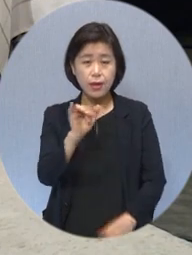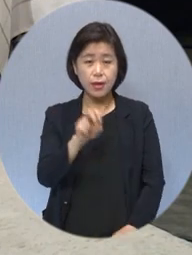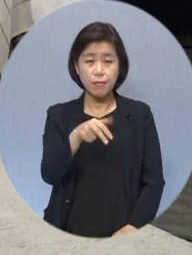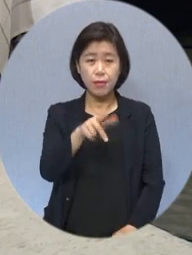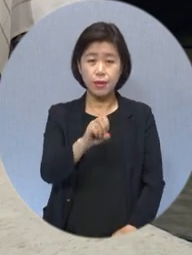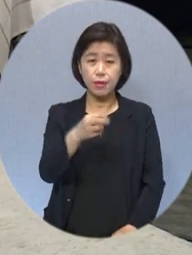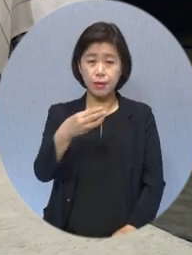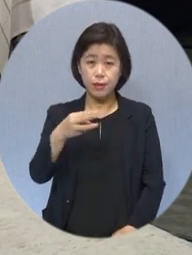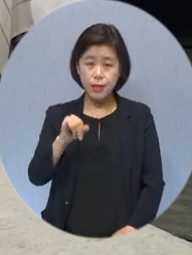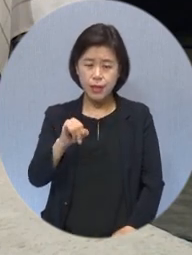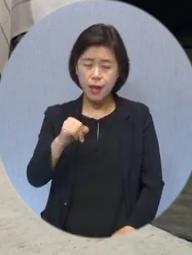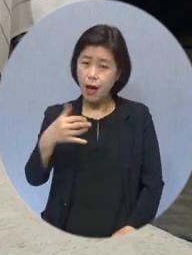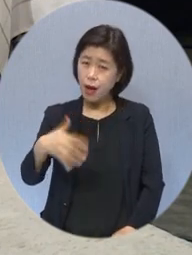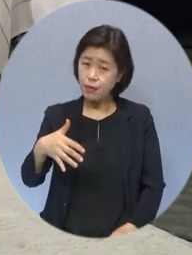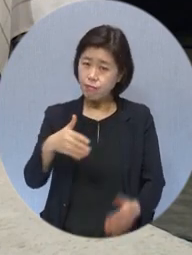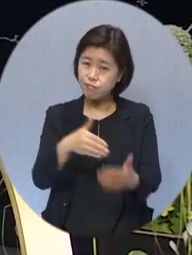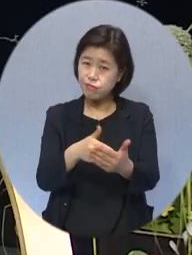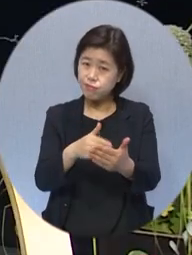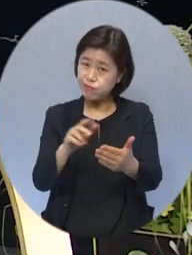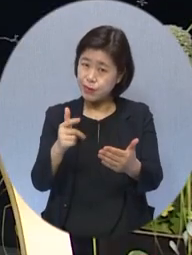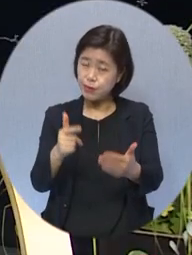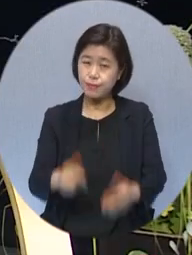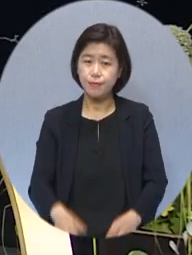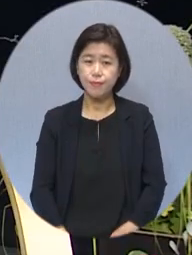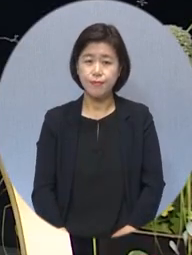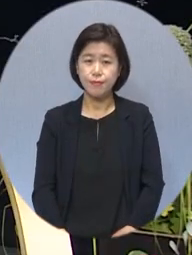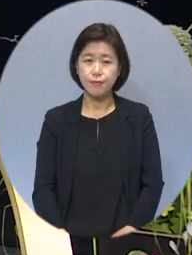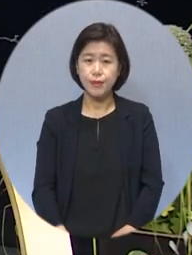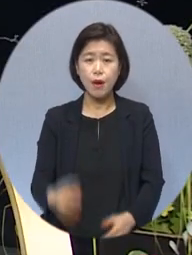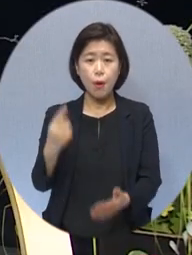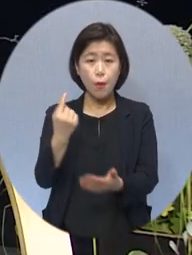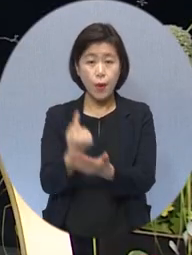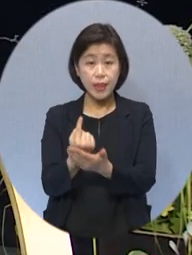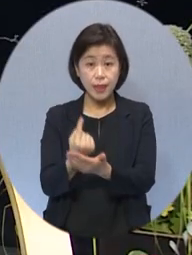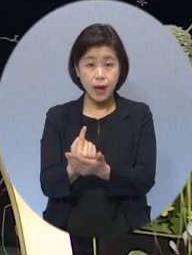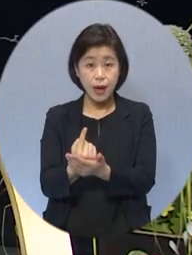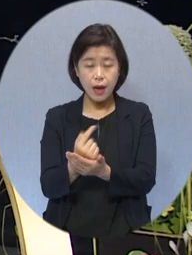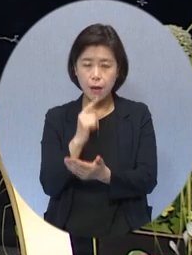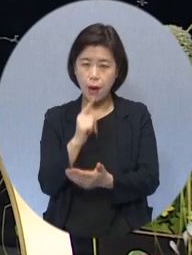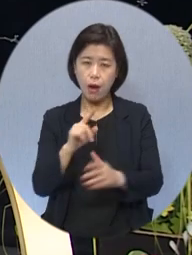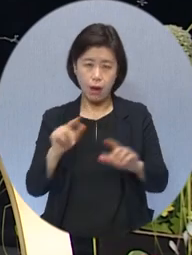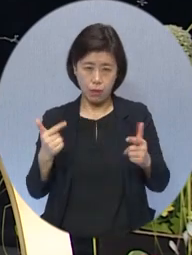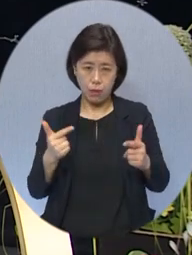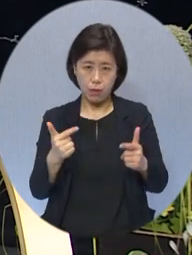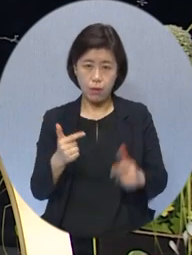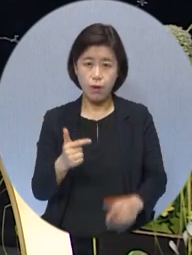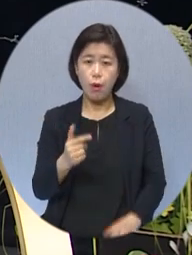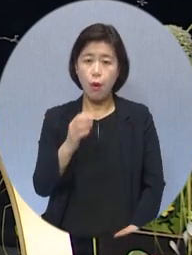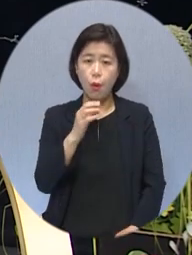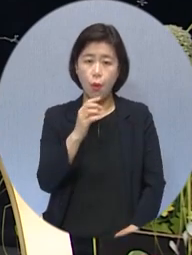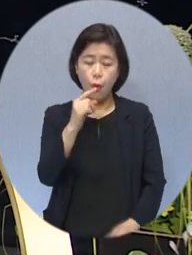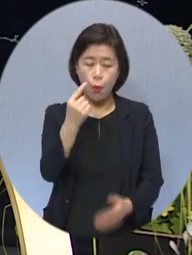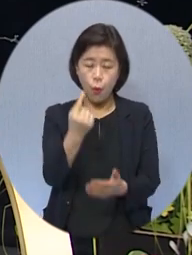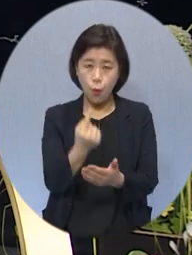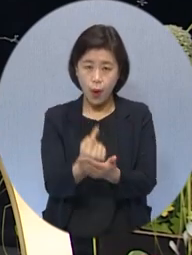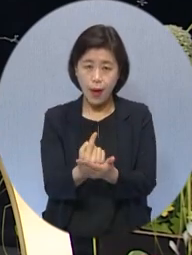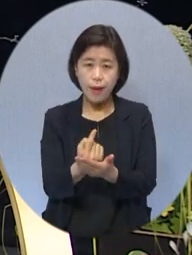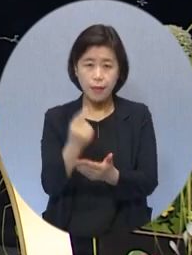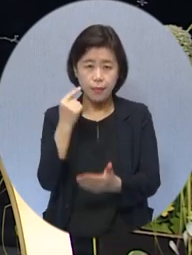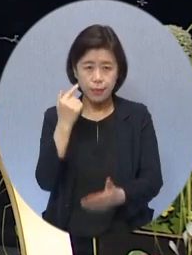멀었나? 어디까지 와왔나? 시인은 왔나로 쓰지 않고 굳이 왔나로